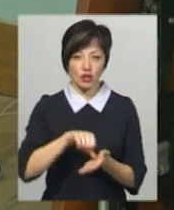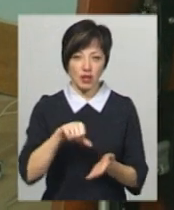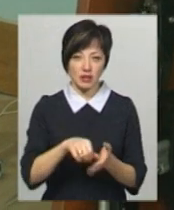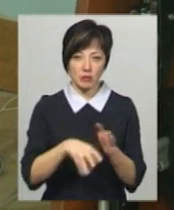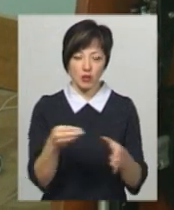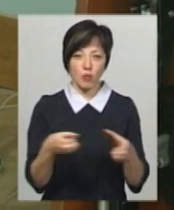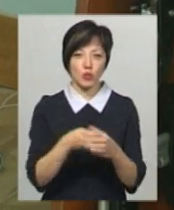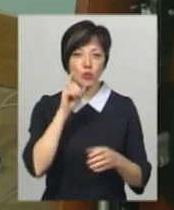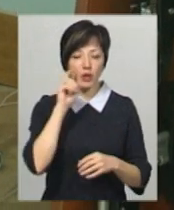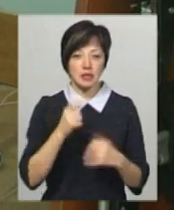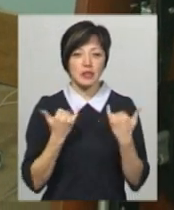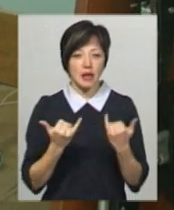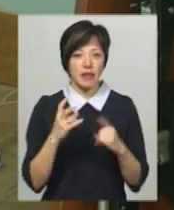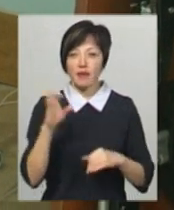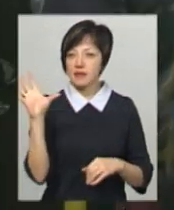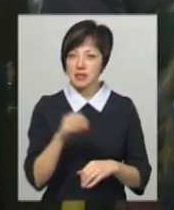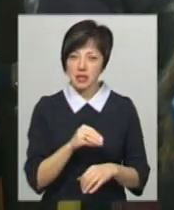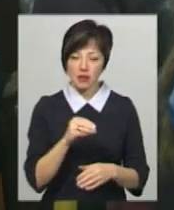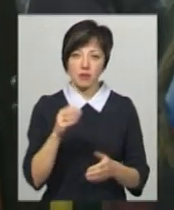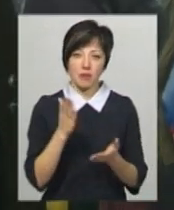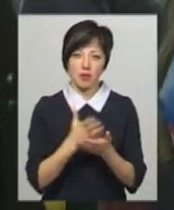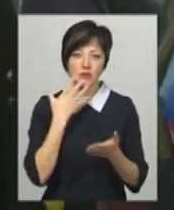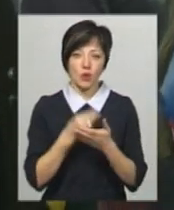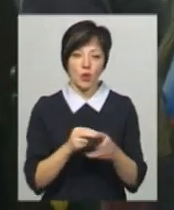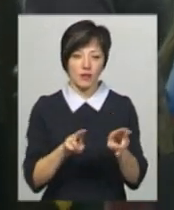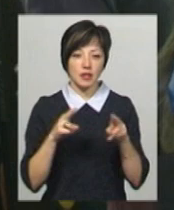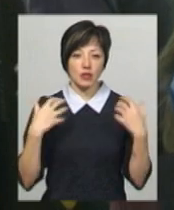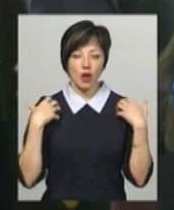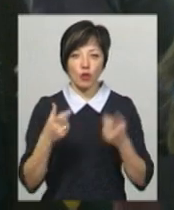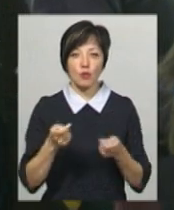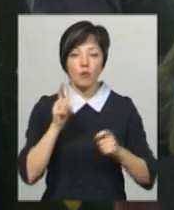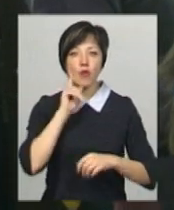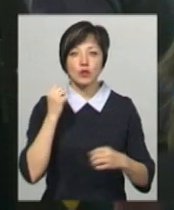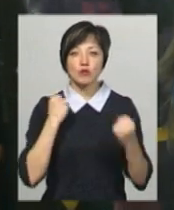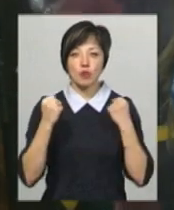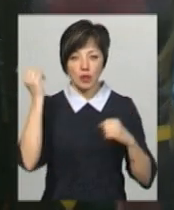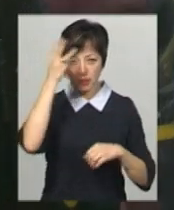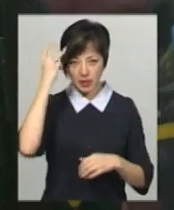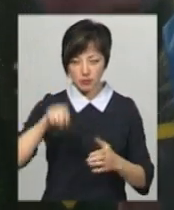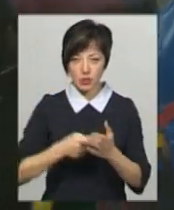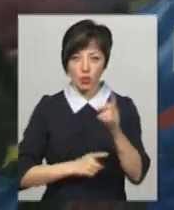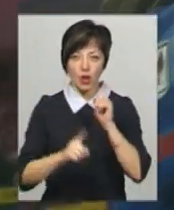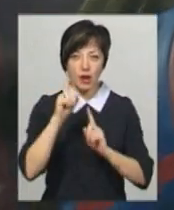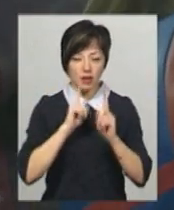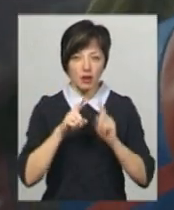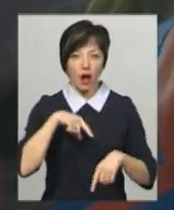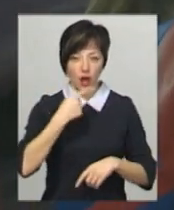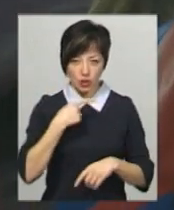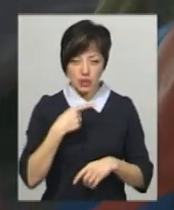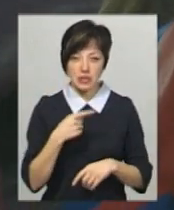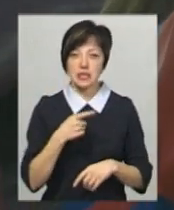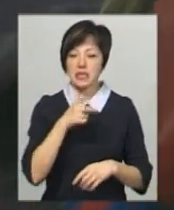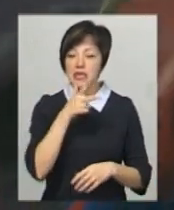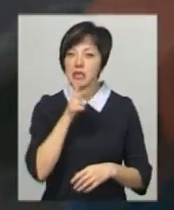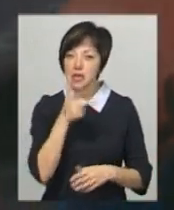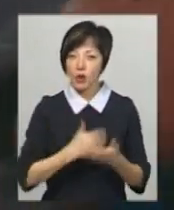збірної команди України. Зараз не всі збірники мають свою гвинтівку. Начальник управління молоді та спорту Хмельницької міської ради Сергій Ремес каже, за три